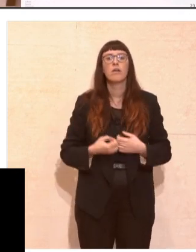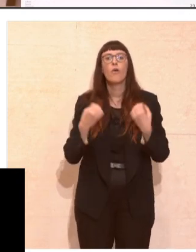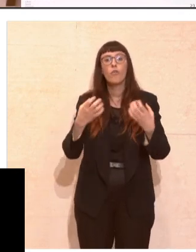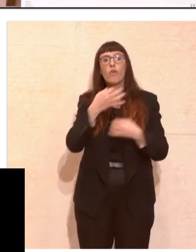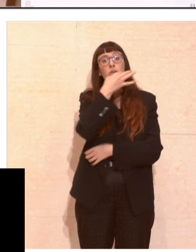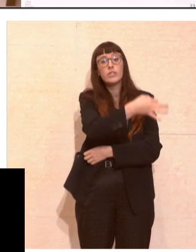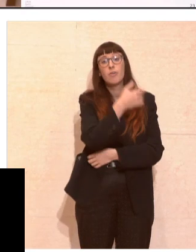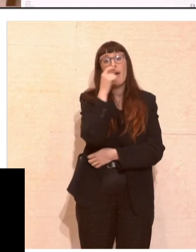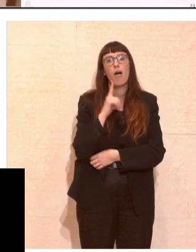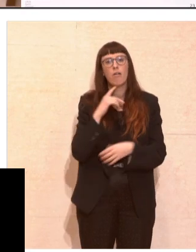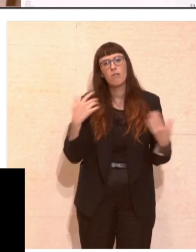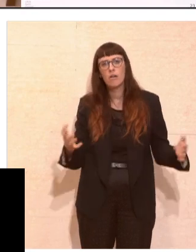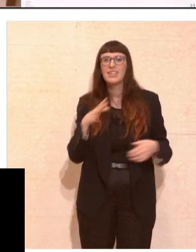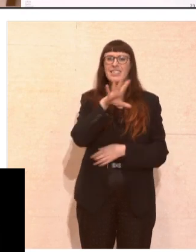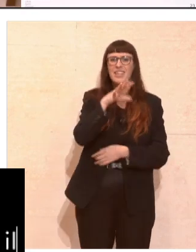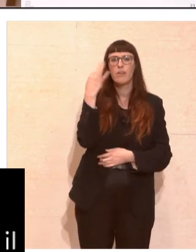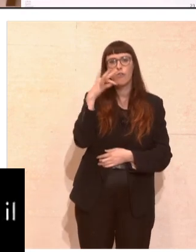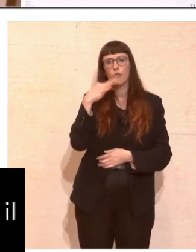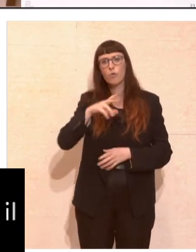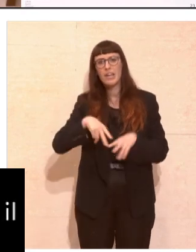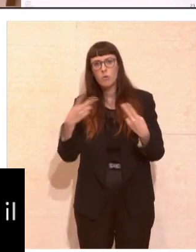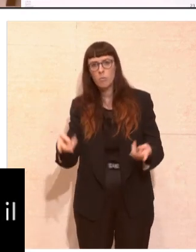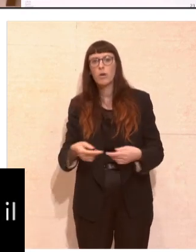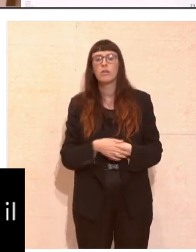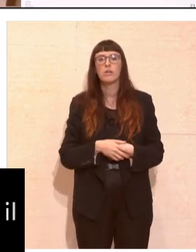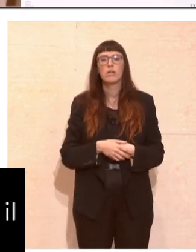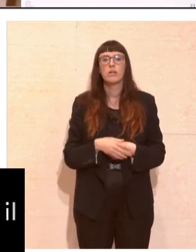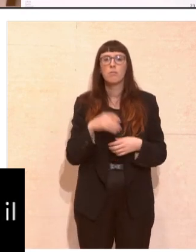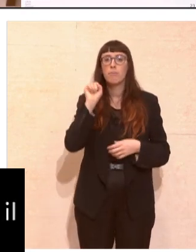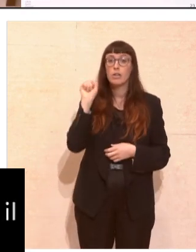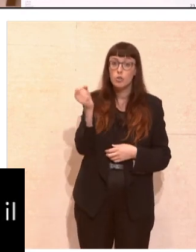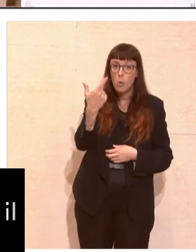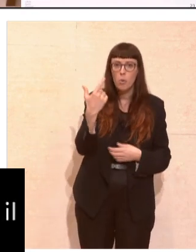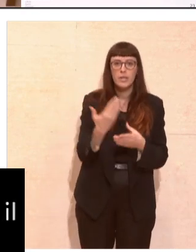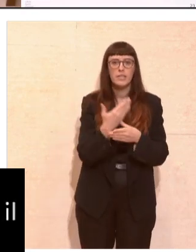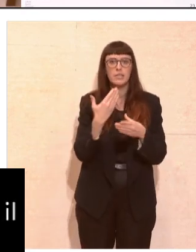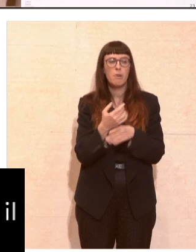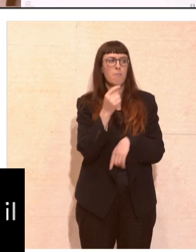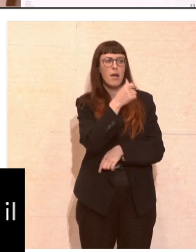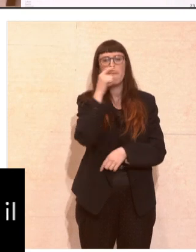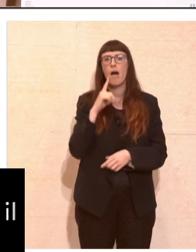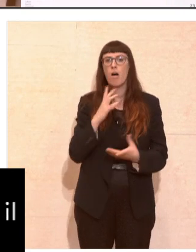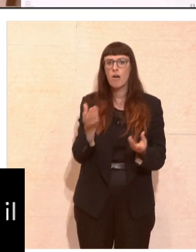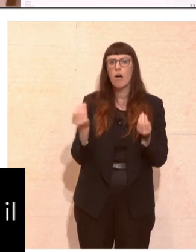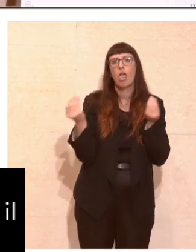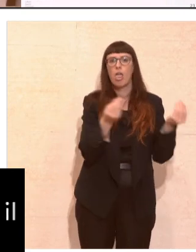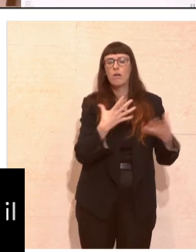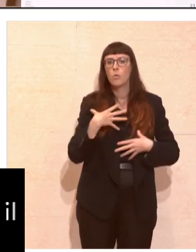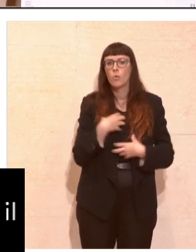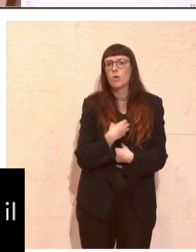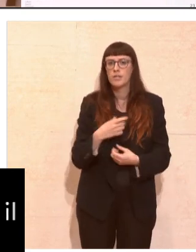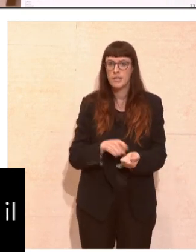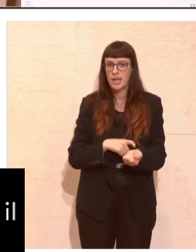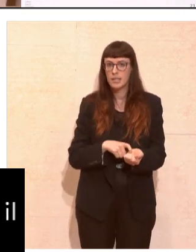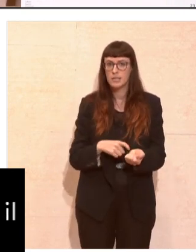mangent 5 fruits et légumes. Si on tombe dans ce discours-là, bien, ce que ça fait, c'est que ça stresse les parents. Et si on stresse les parents, bien, c'est